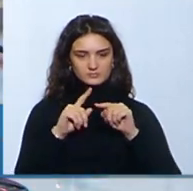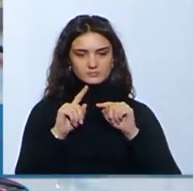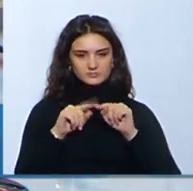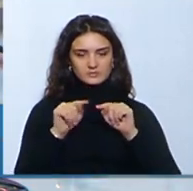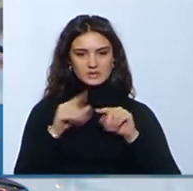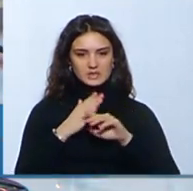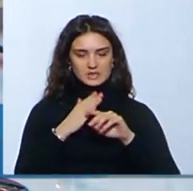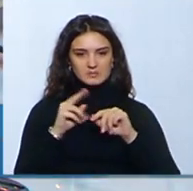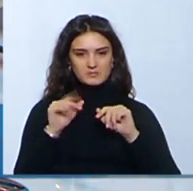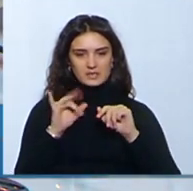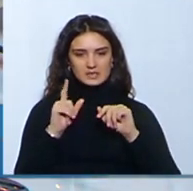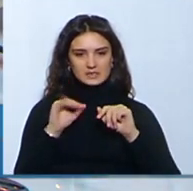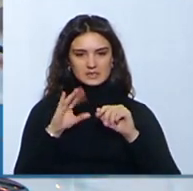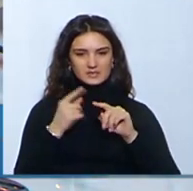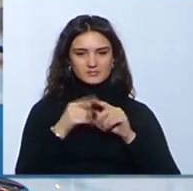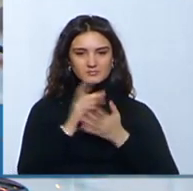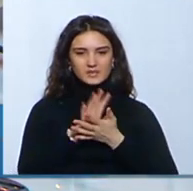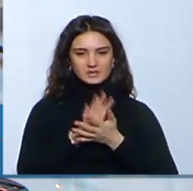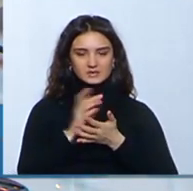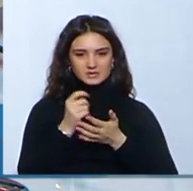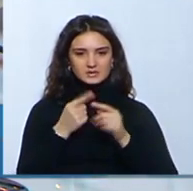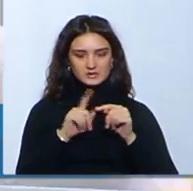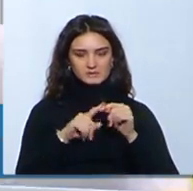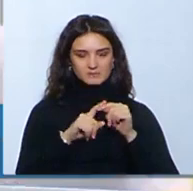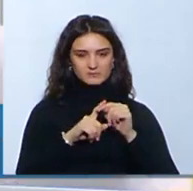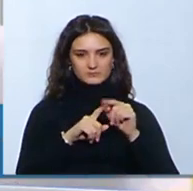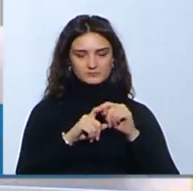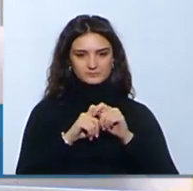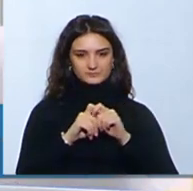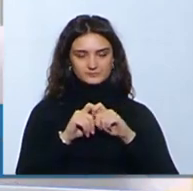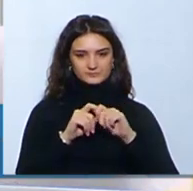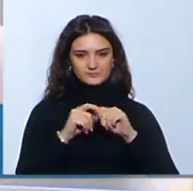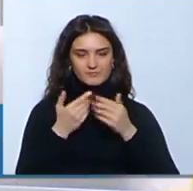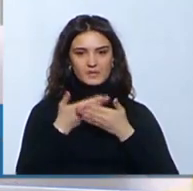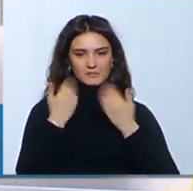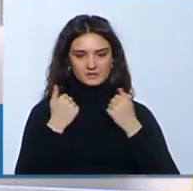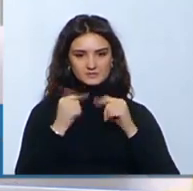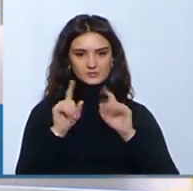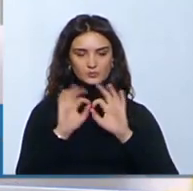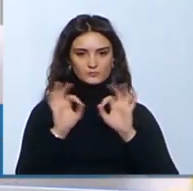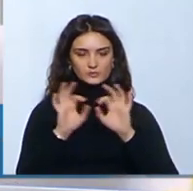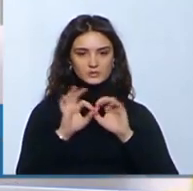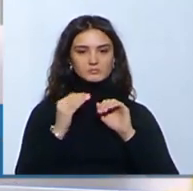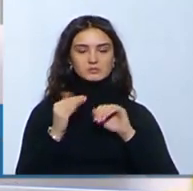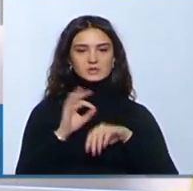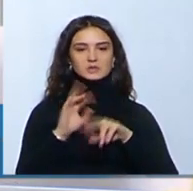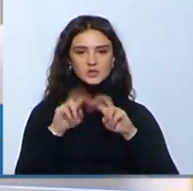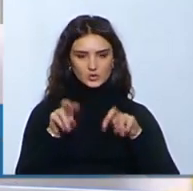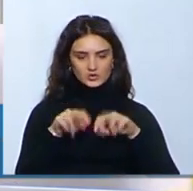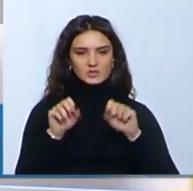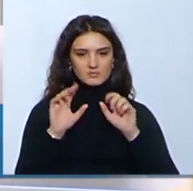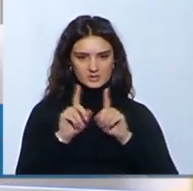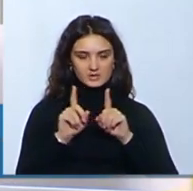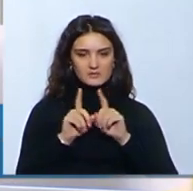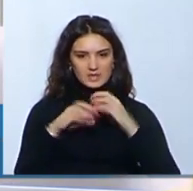დიახ, ეს არის პარაზიტი, რომელიც წამწამის ბოლქვებში სახლობს, ასე ვთქვათ, მარტივად რა უხსნათ პაციენტს. მისი დიაგნოსტირება ასევე